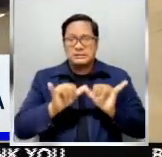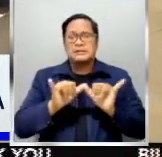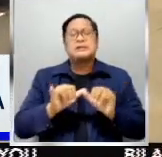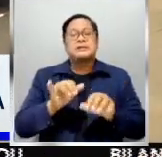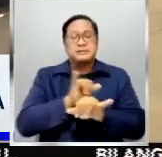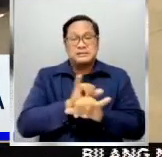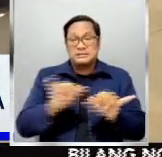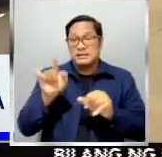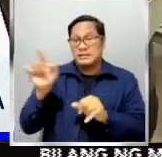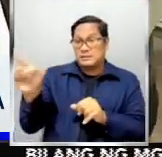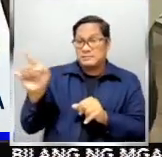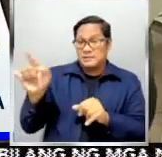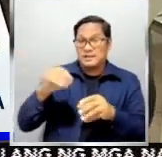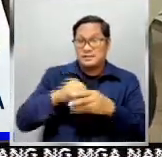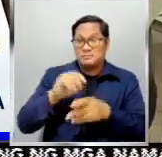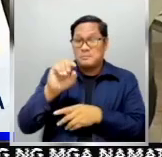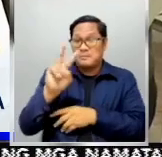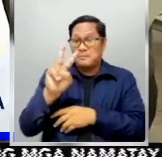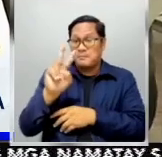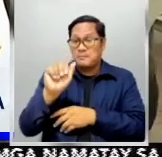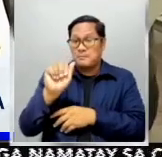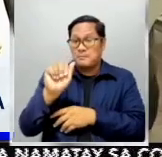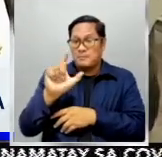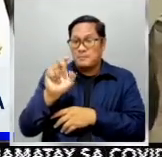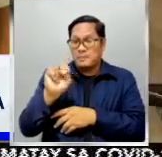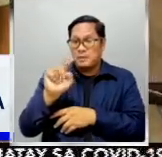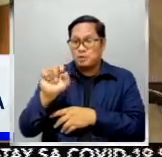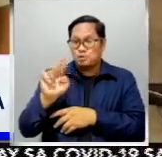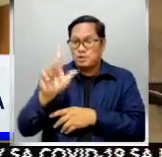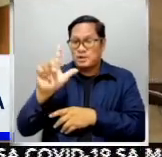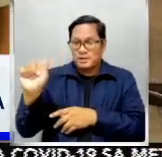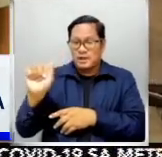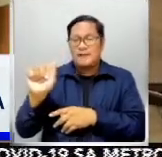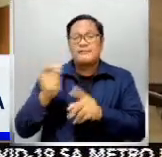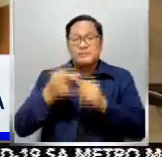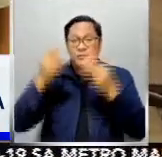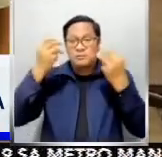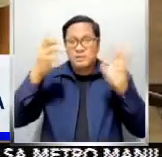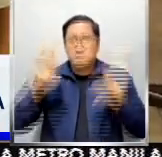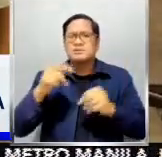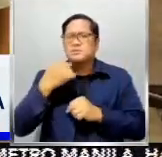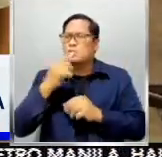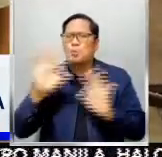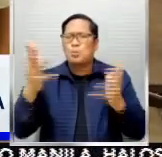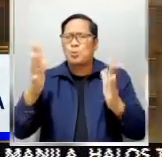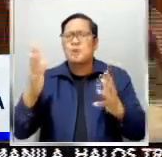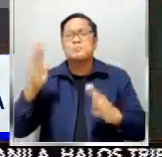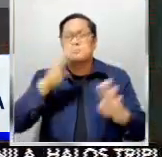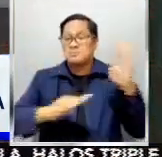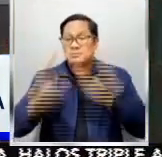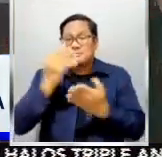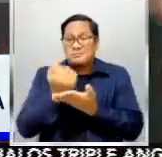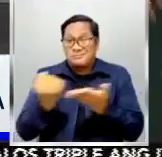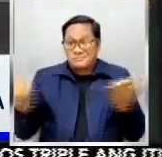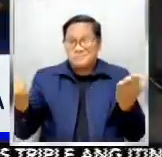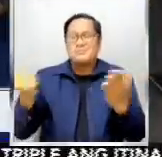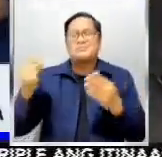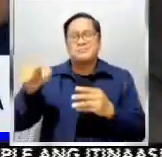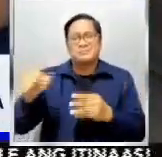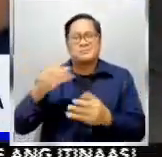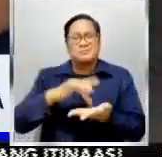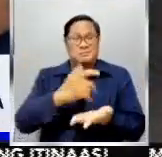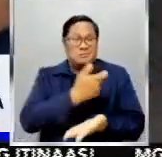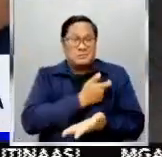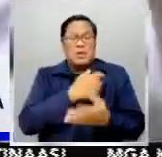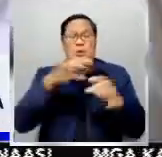ng Valenzuela City na ayon kay Mayor Rex Gatchalian ay wala naman daw problema sa supply ng bakuna. Ang mga empleyado naman